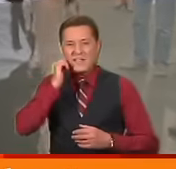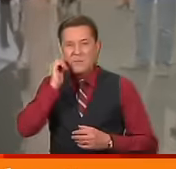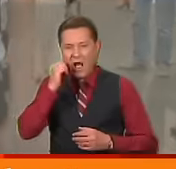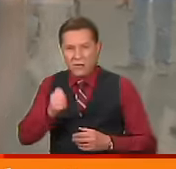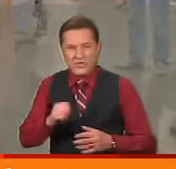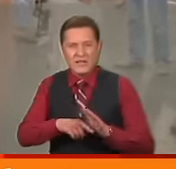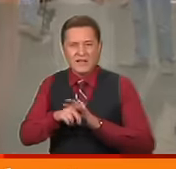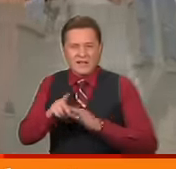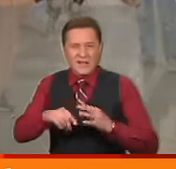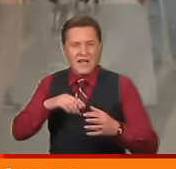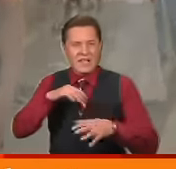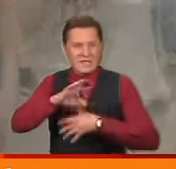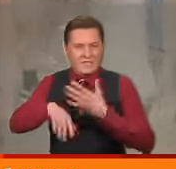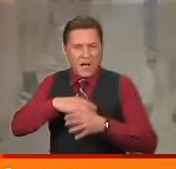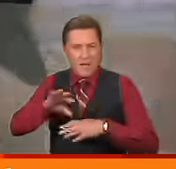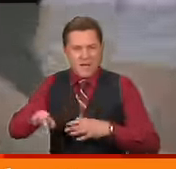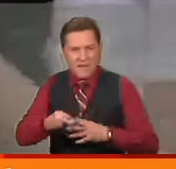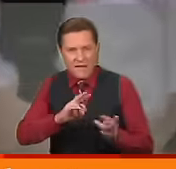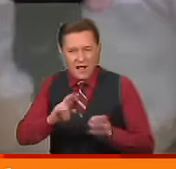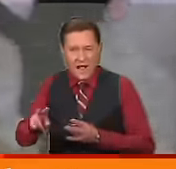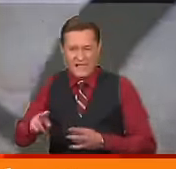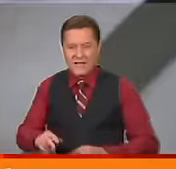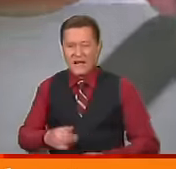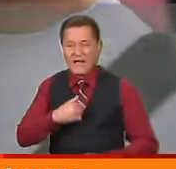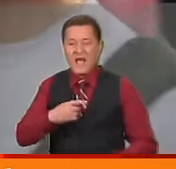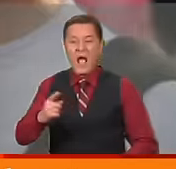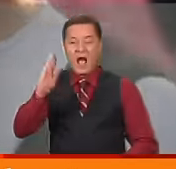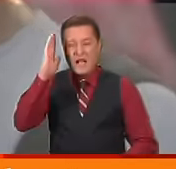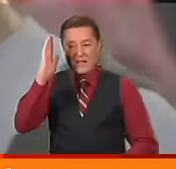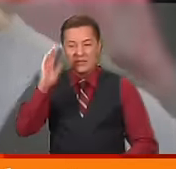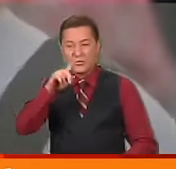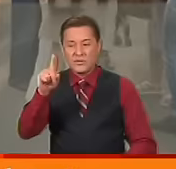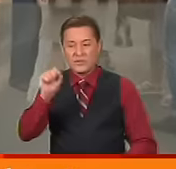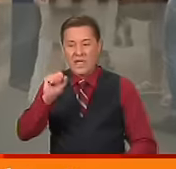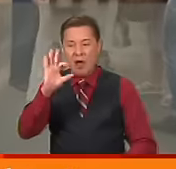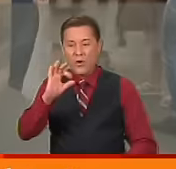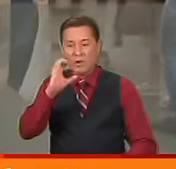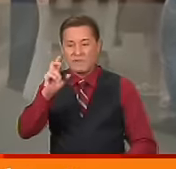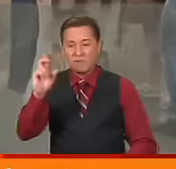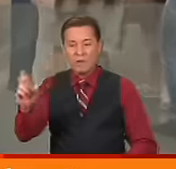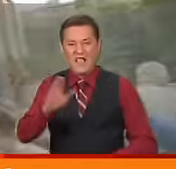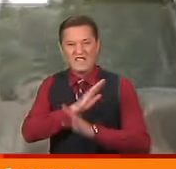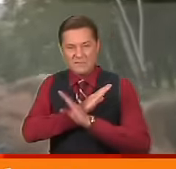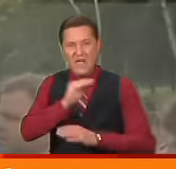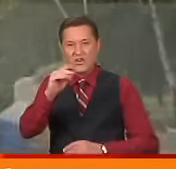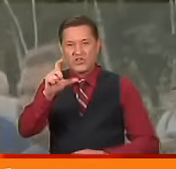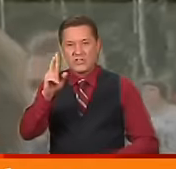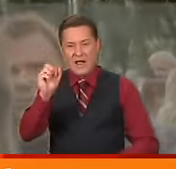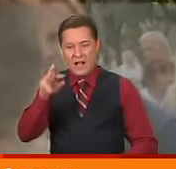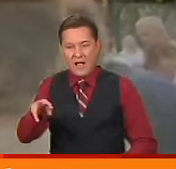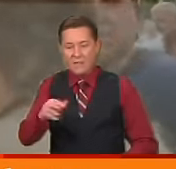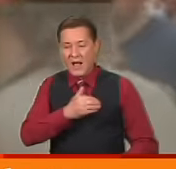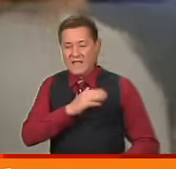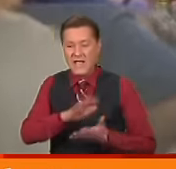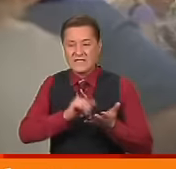в місті з якими-то провокаторами із ЖЕКа. І я голосую за ОСББ. Смерть ЖЕКам, слава ОСББ! Они хотят